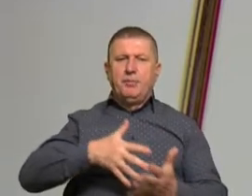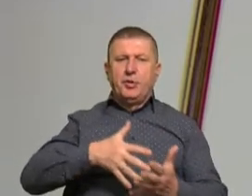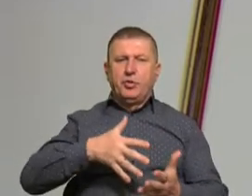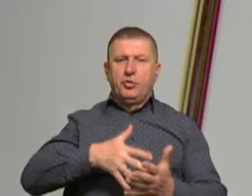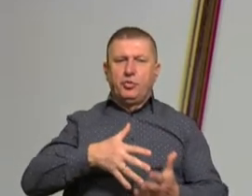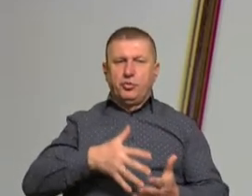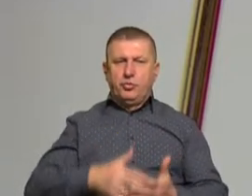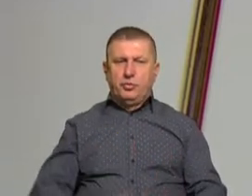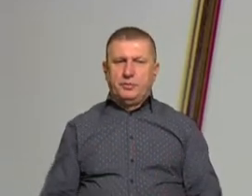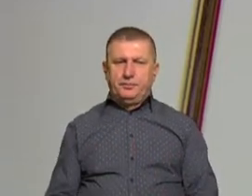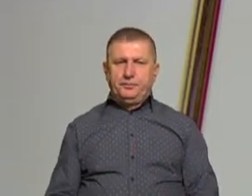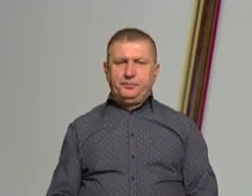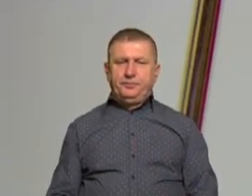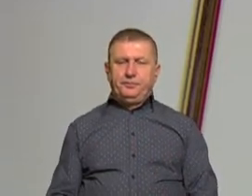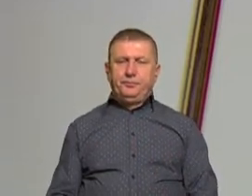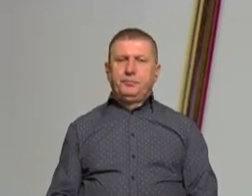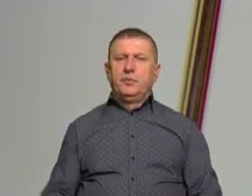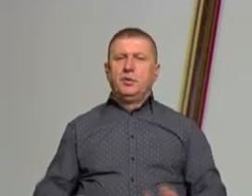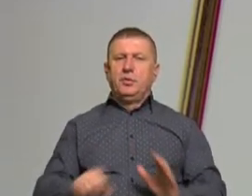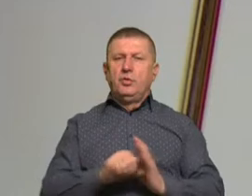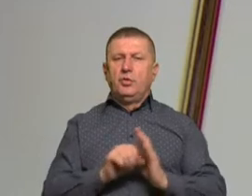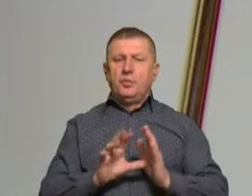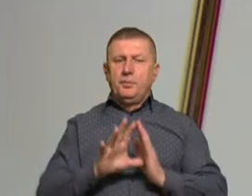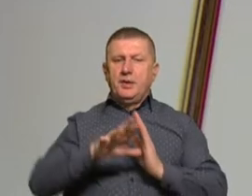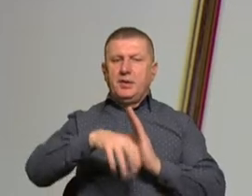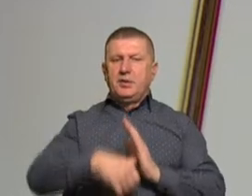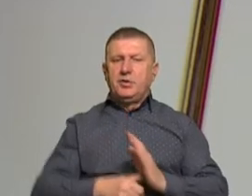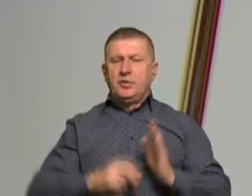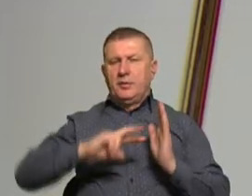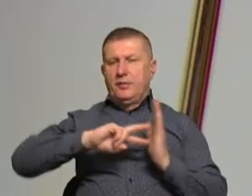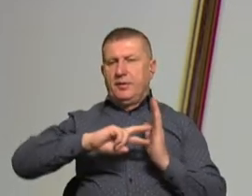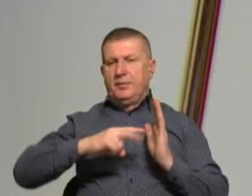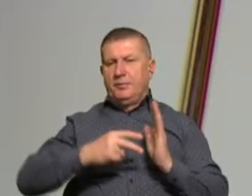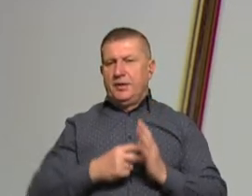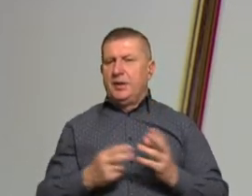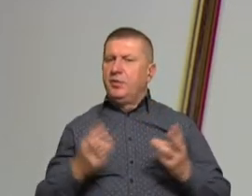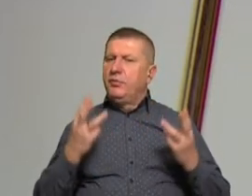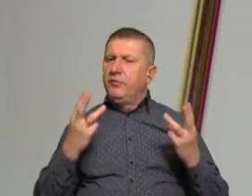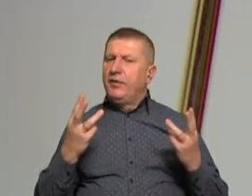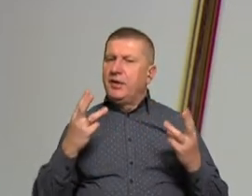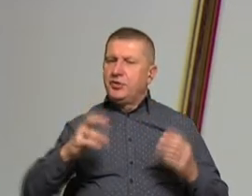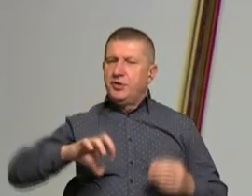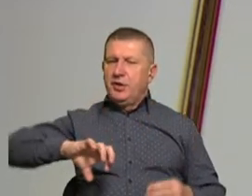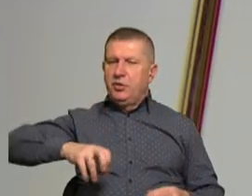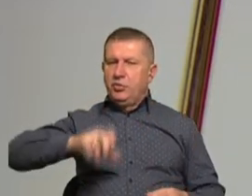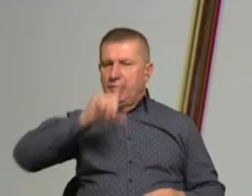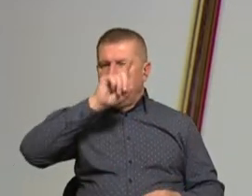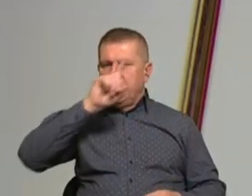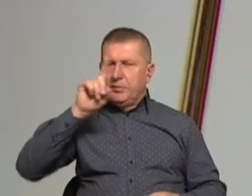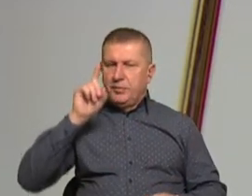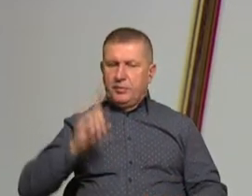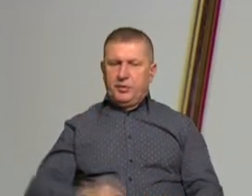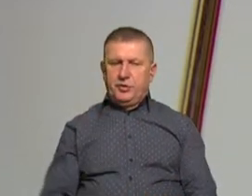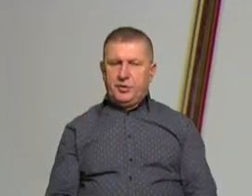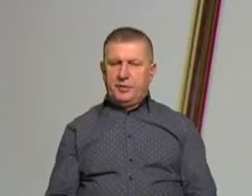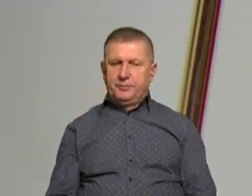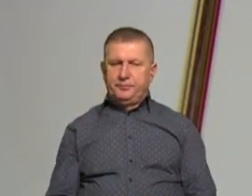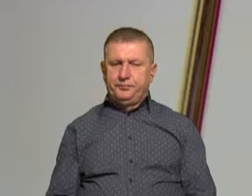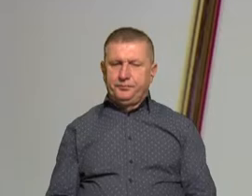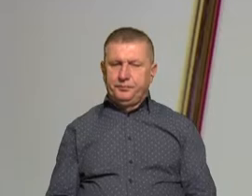a zgłaszane chociażby do miejscowych planów uwagi ważnej grupy społecznej, działkowców, odrzucane są blokowo.